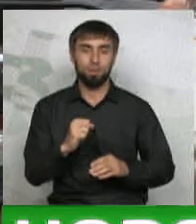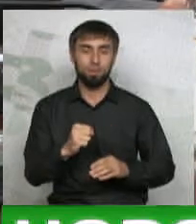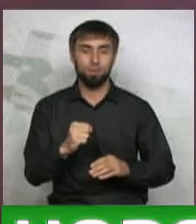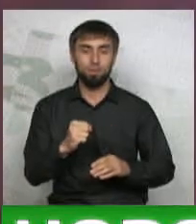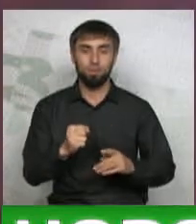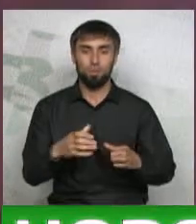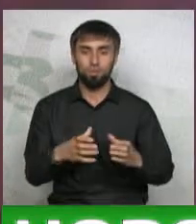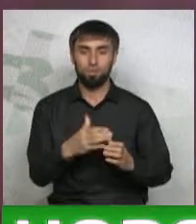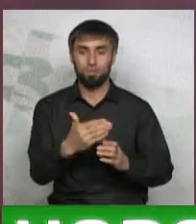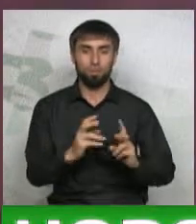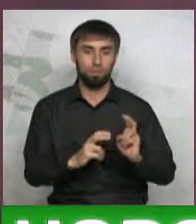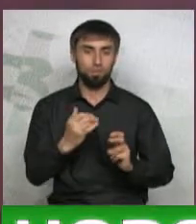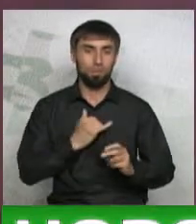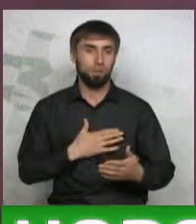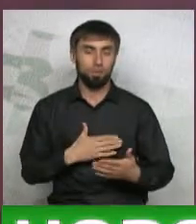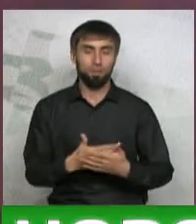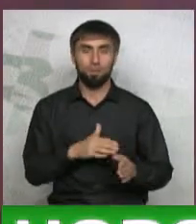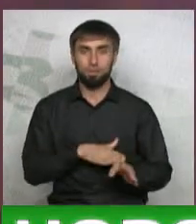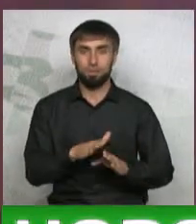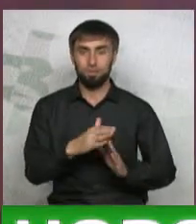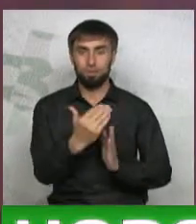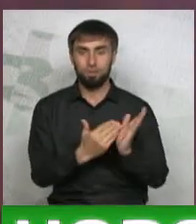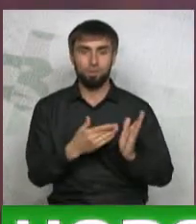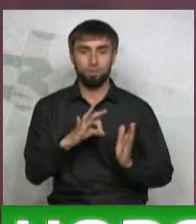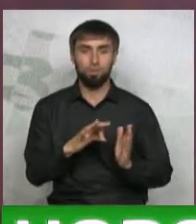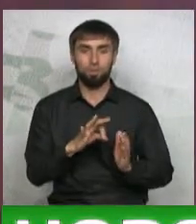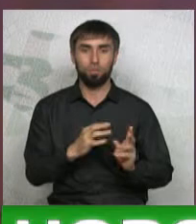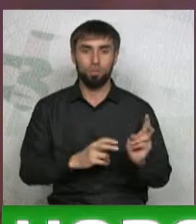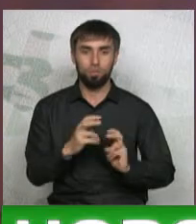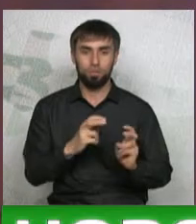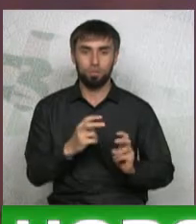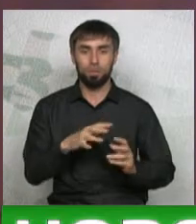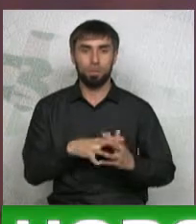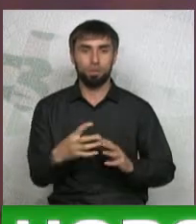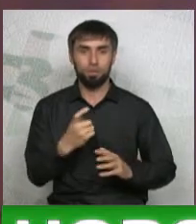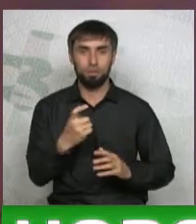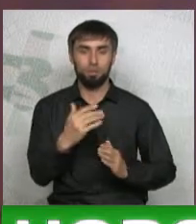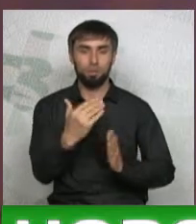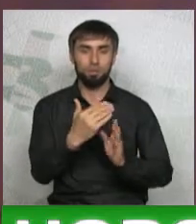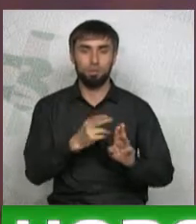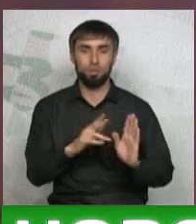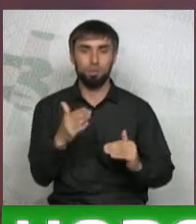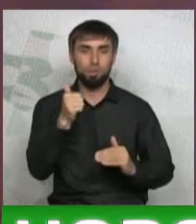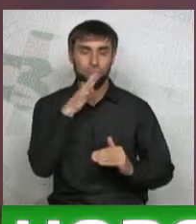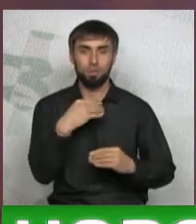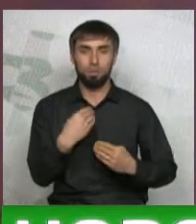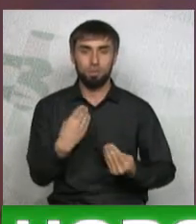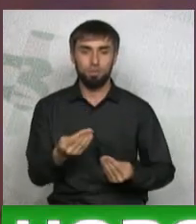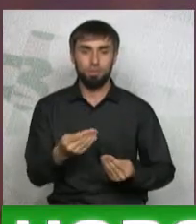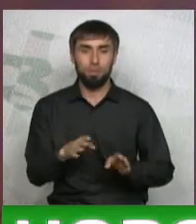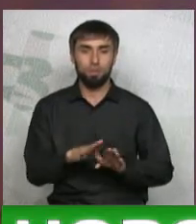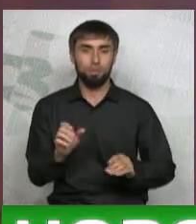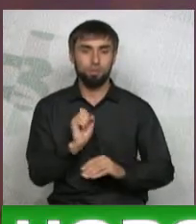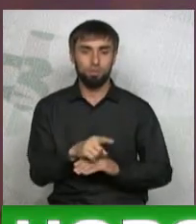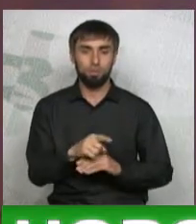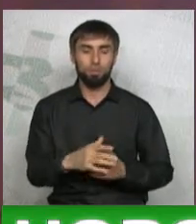системообразующих предприятий. У нас активно реализуются программы по промышленности и по сельскому хозяйству, в рамках которых предоставляется также